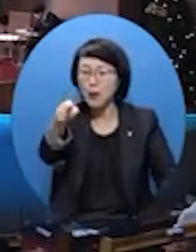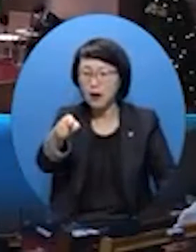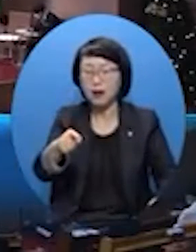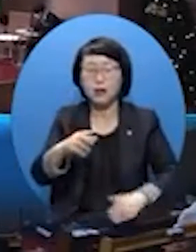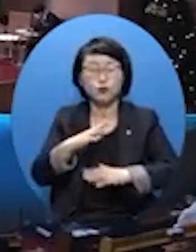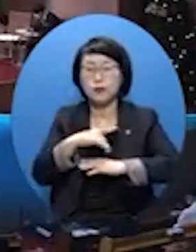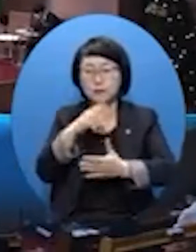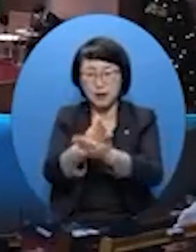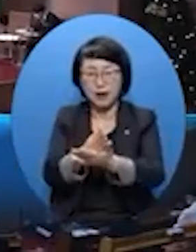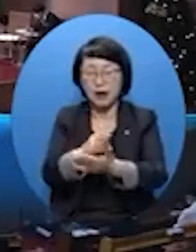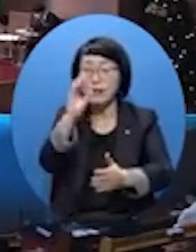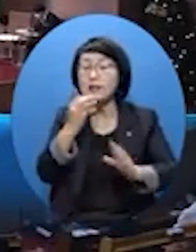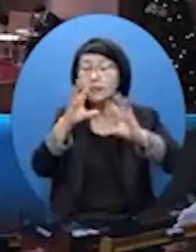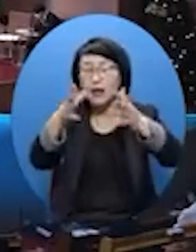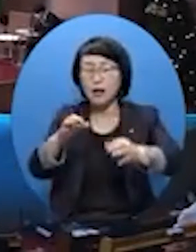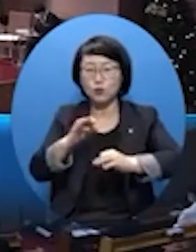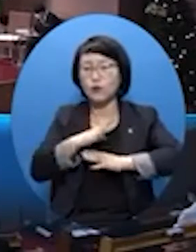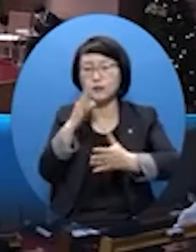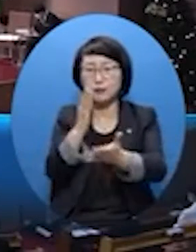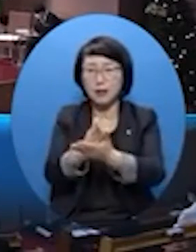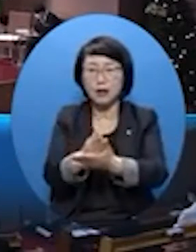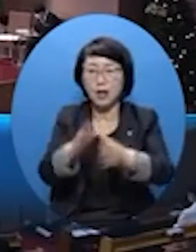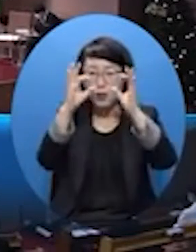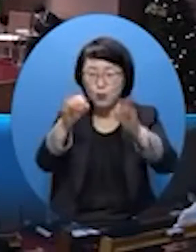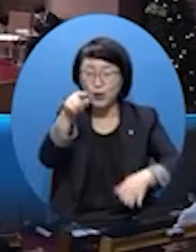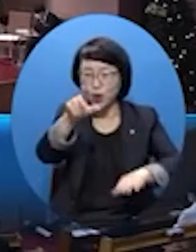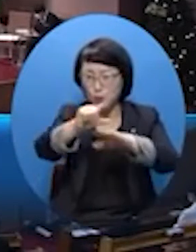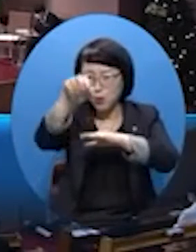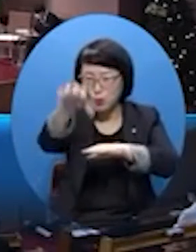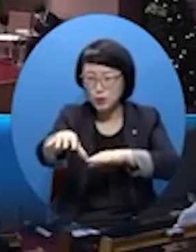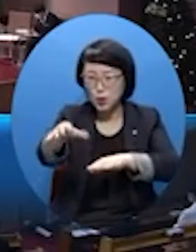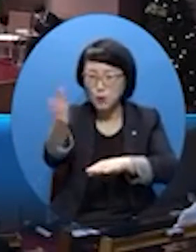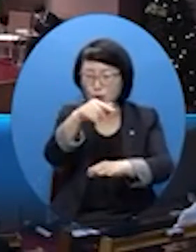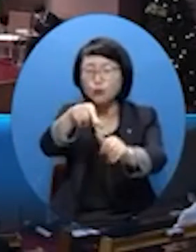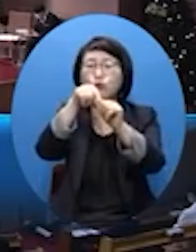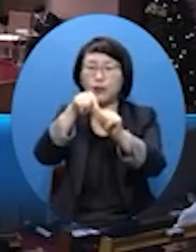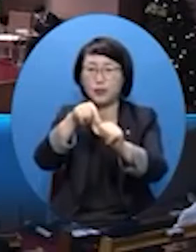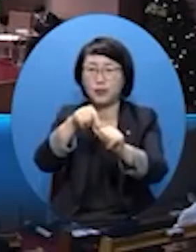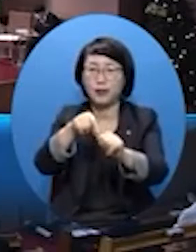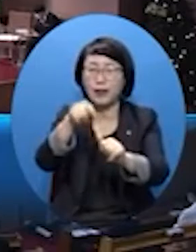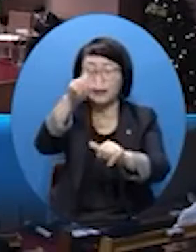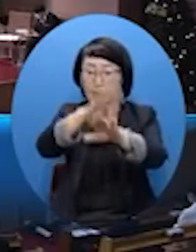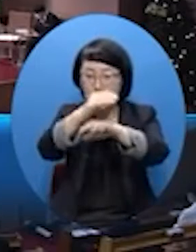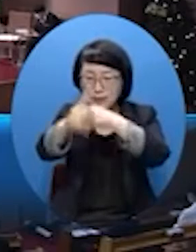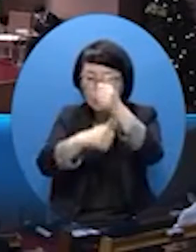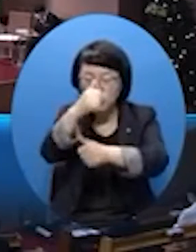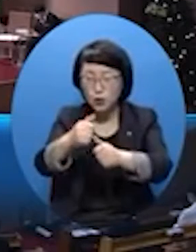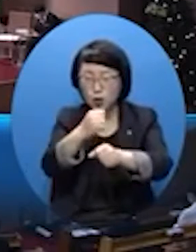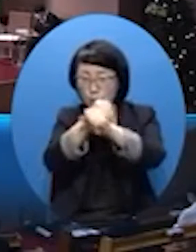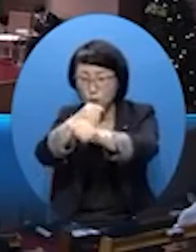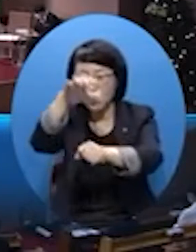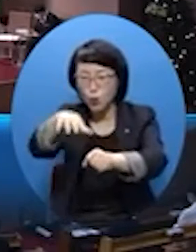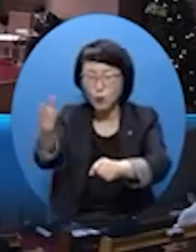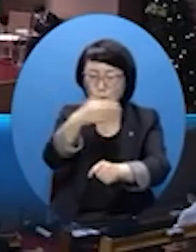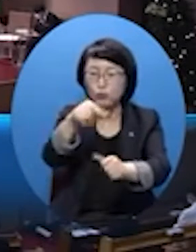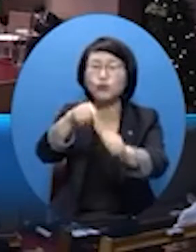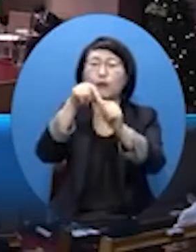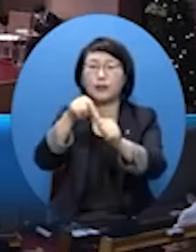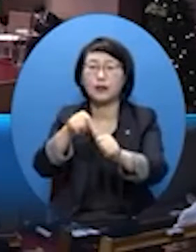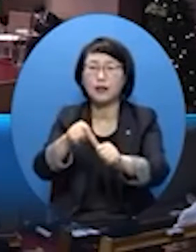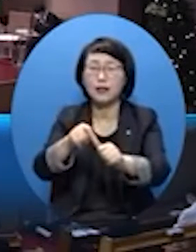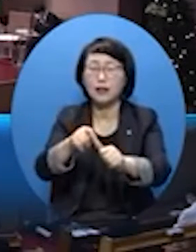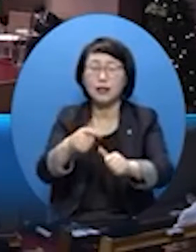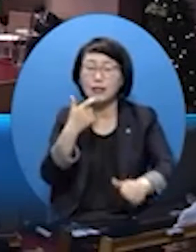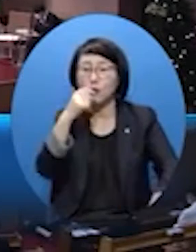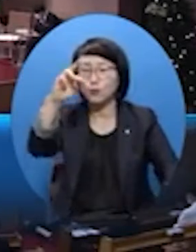두려워하지 말라, 이스라엘아 놀라지 말라. 보라, 내가 너를 먼 곳에서 구원하며 내 자손을 포로된 땅에서 구원하리니